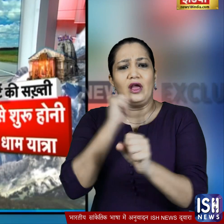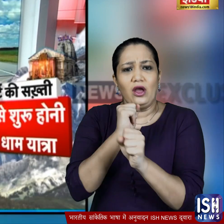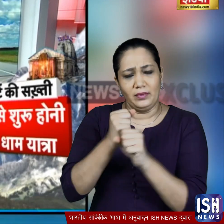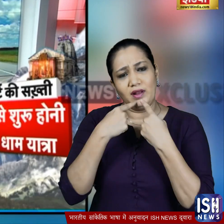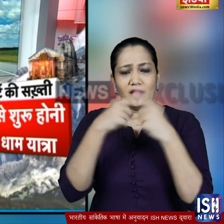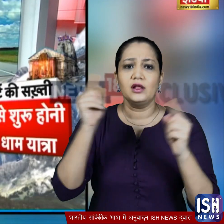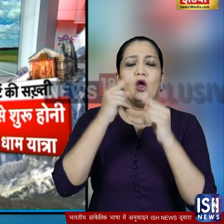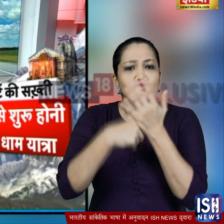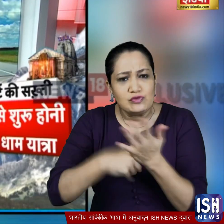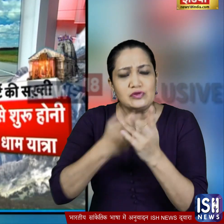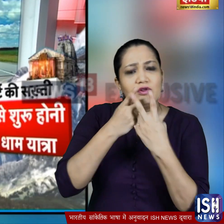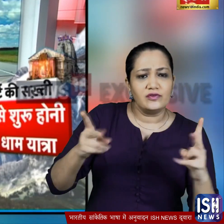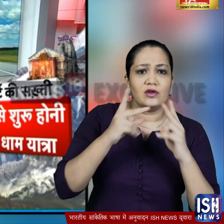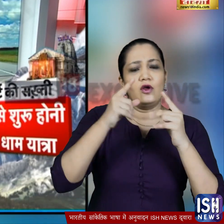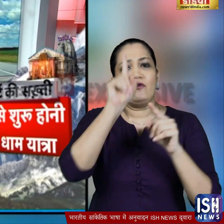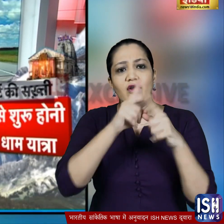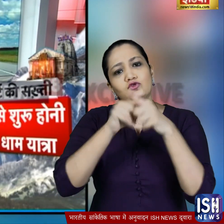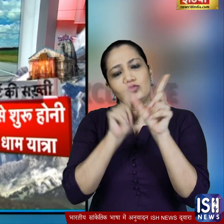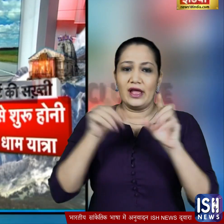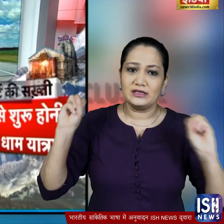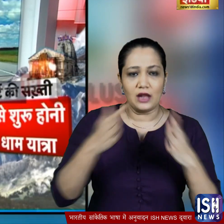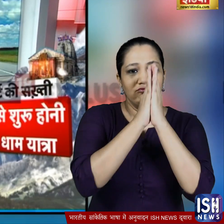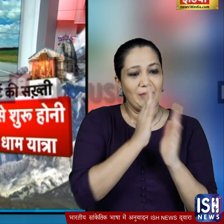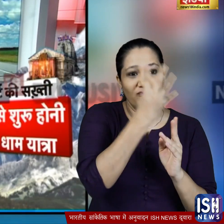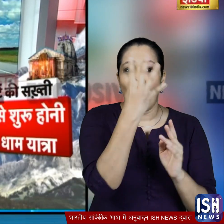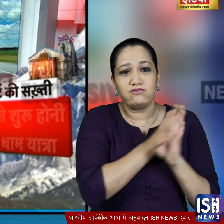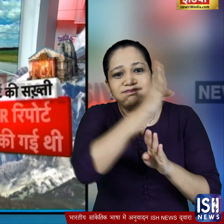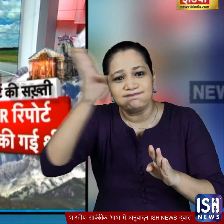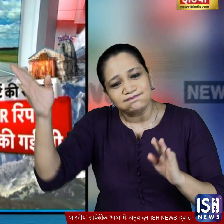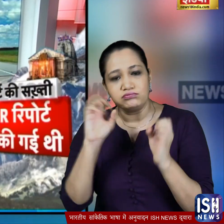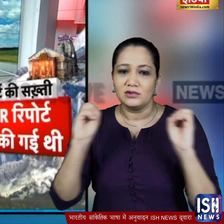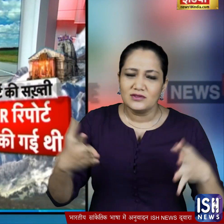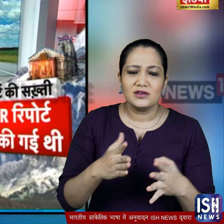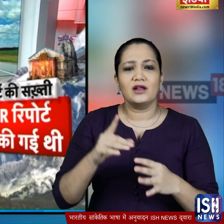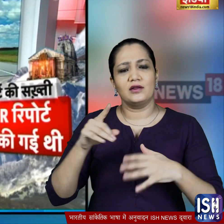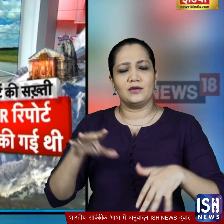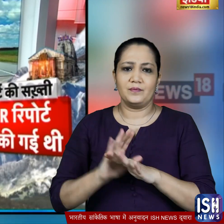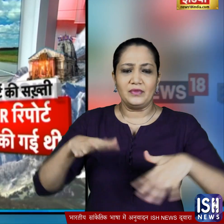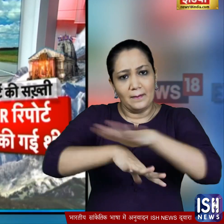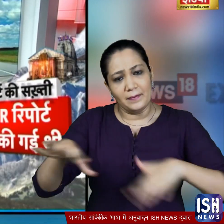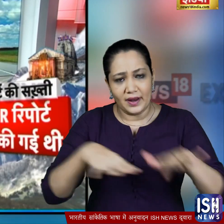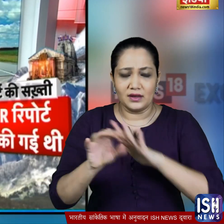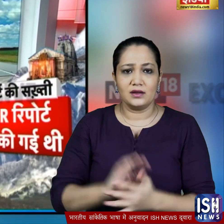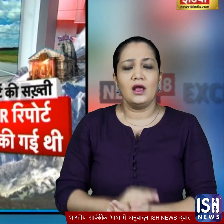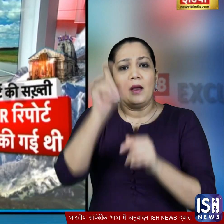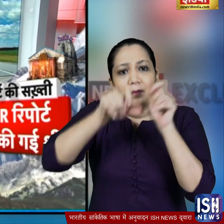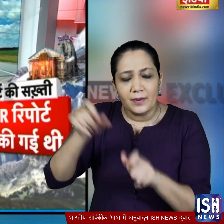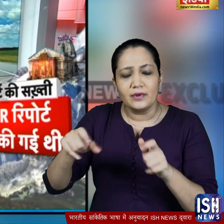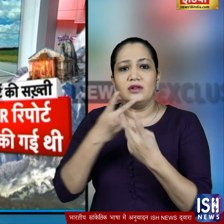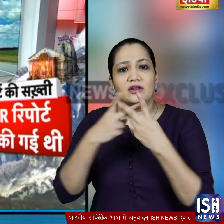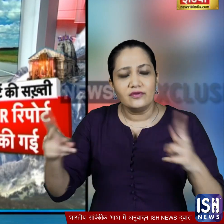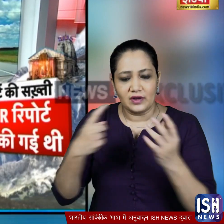साथ चारधाम यात्रा को 1 जुलाई से शुरू करने का फैसला किया था और चारधाम की यात्रा करने वाले सभी लोगों के